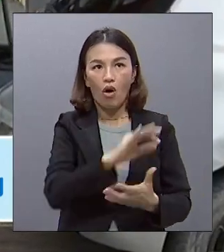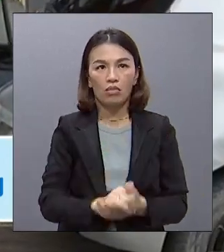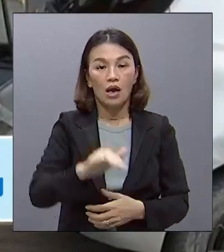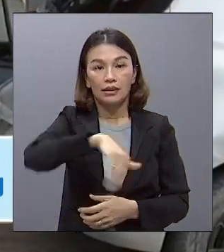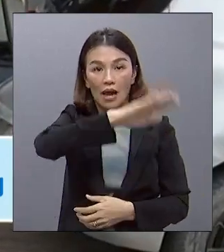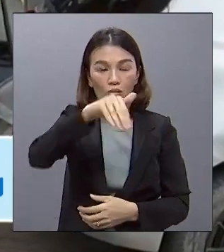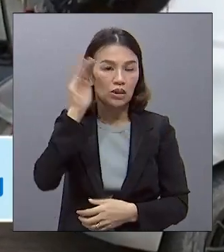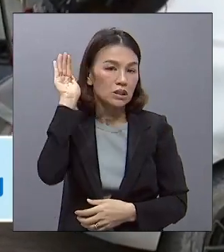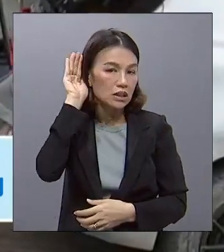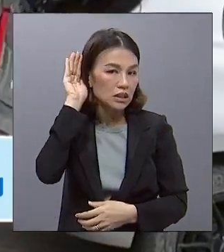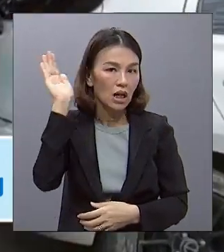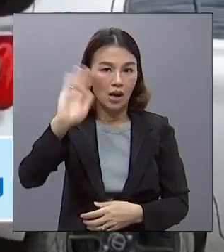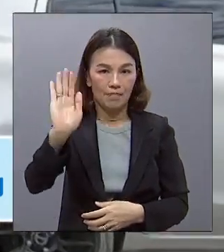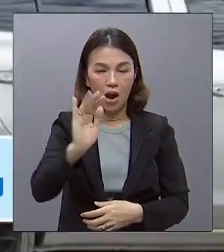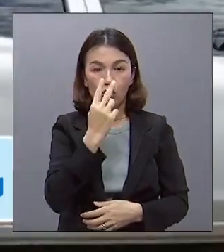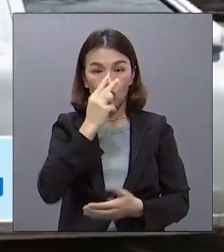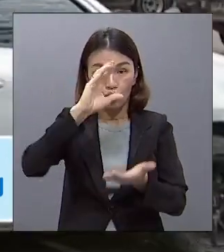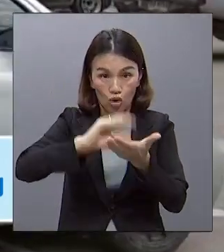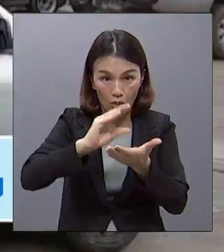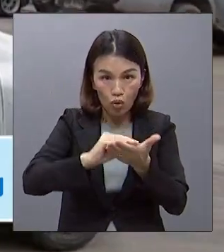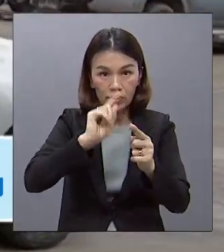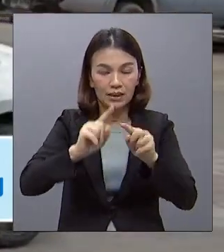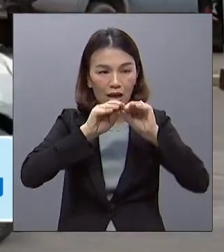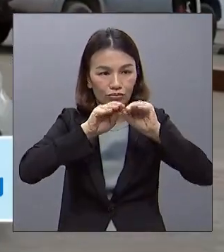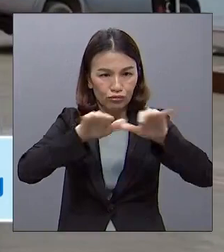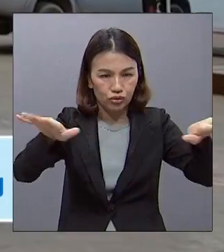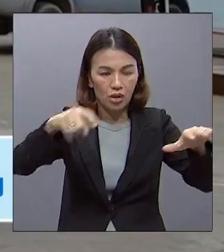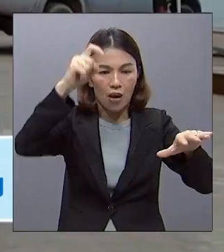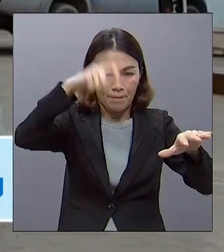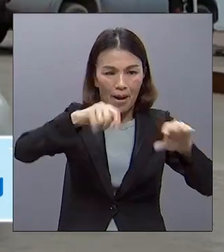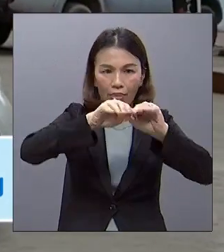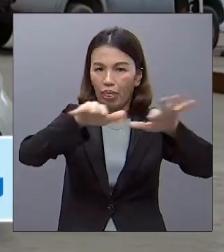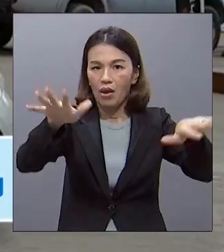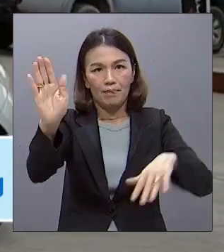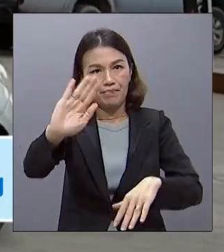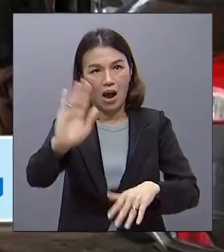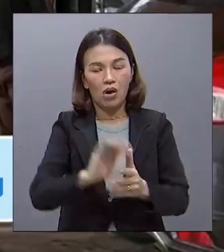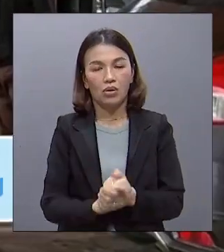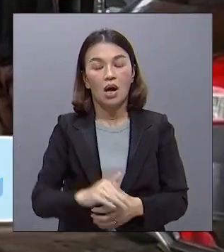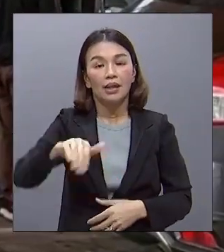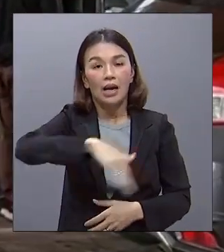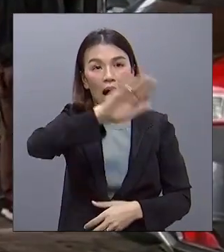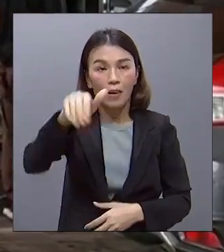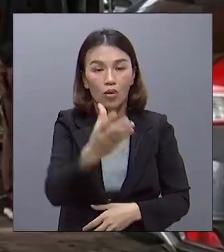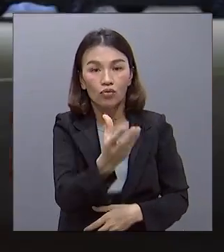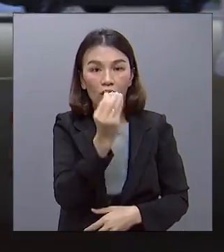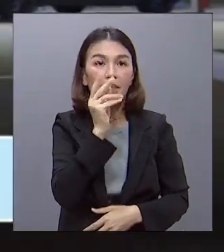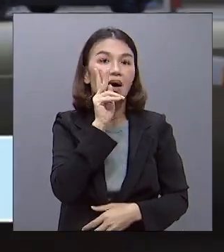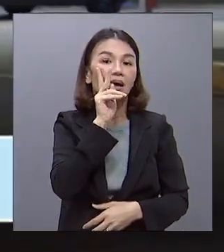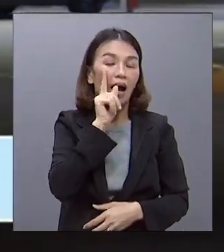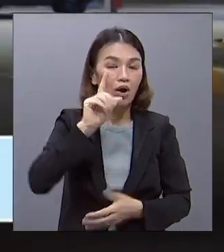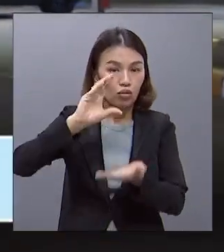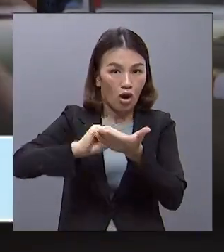ขอความร่วมมือไม่หรือแชร์ข้อมูลดังกล่าวต่อในสื่อสังคมออนไลน์ต่างๆค่ะและเพื่อให้ประชาชนได้รับข้อมูลข่าวสารจากบริษัท